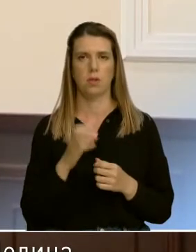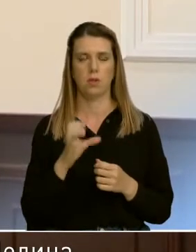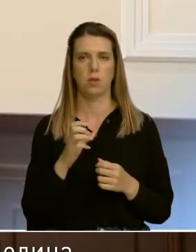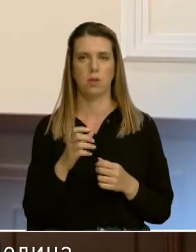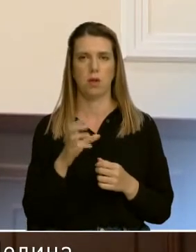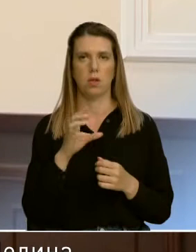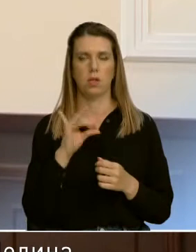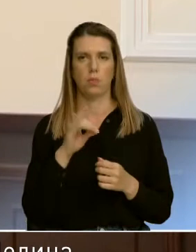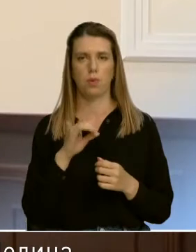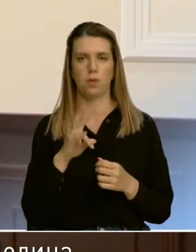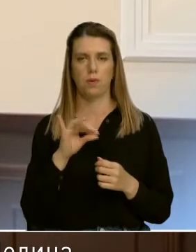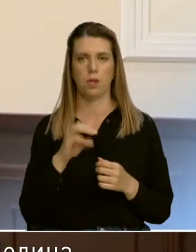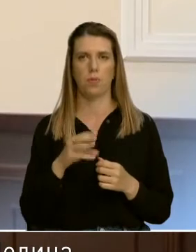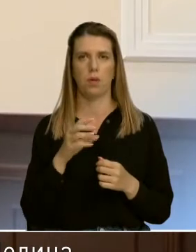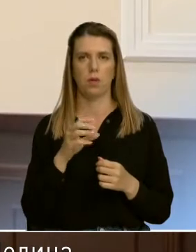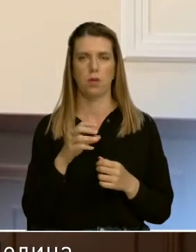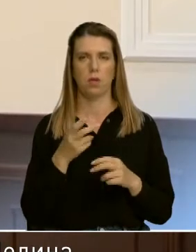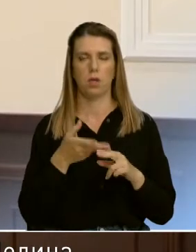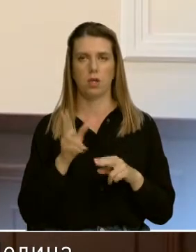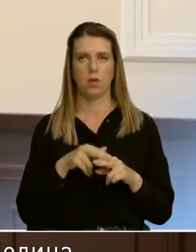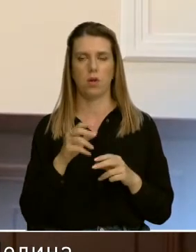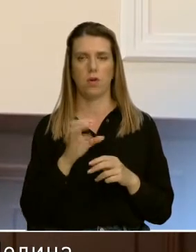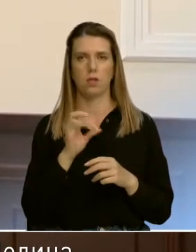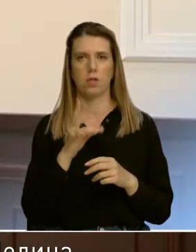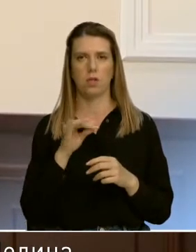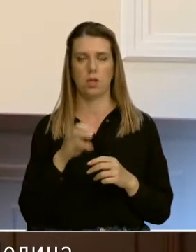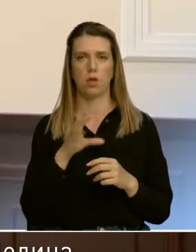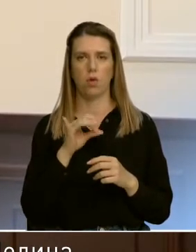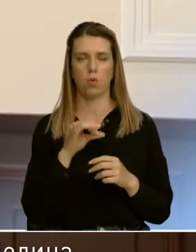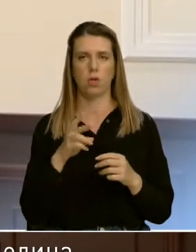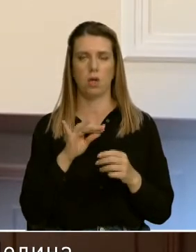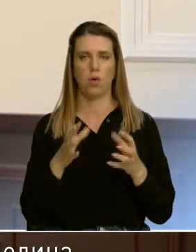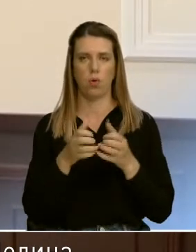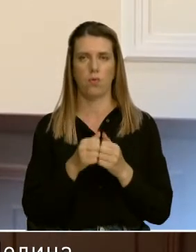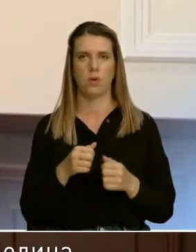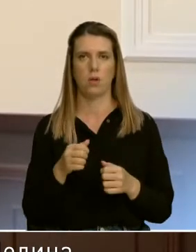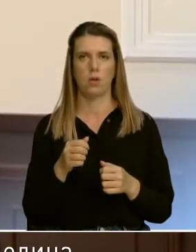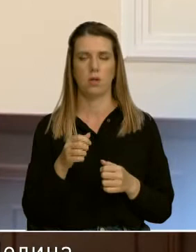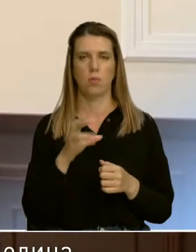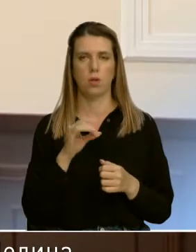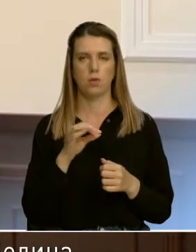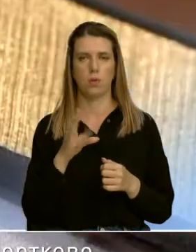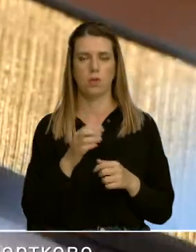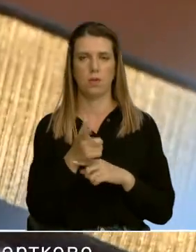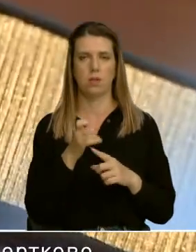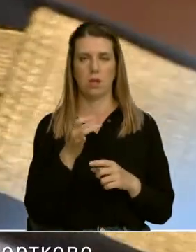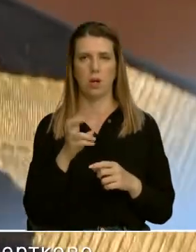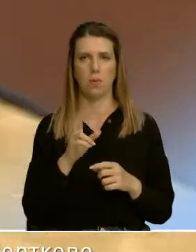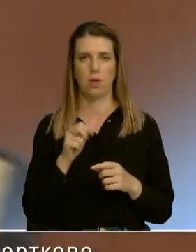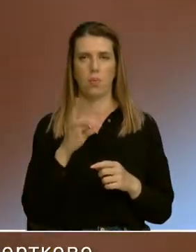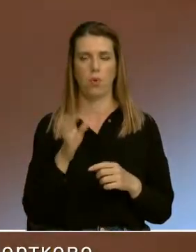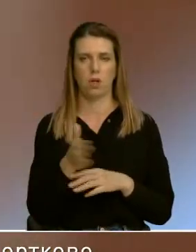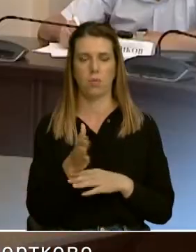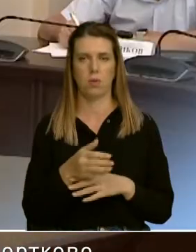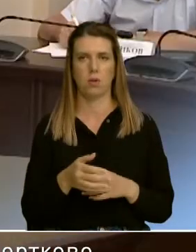Опять же, с использованием гарпуна, которым оснащается это орудие лова. И, по сути, это производится стрельба по